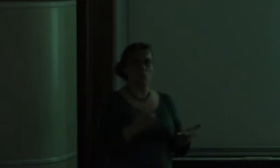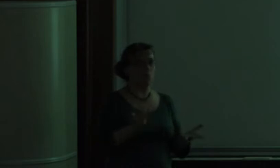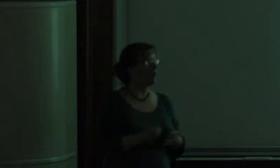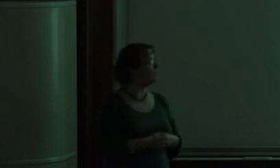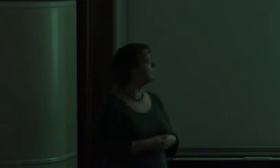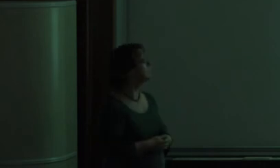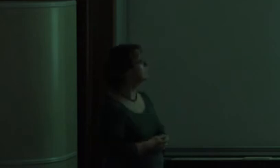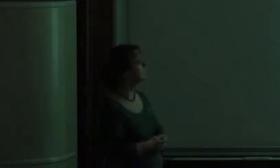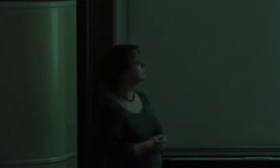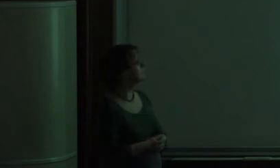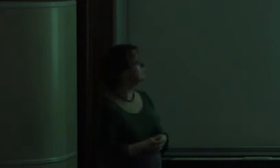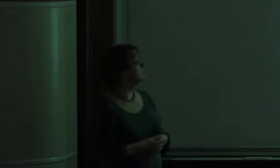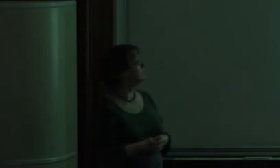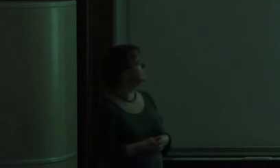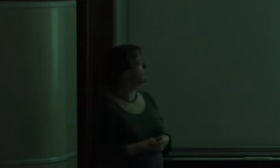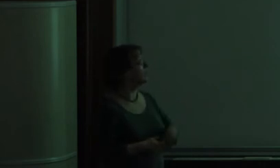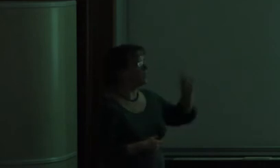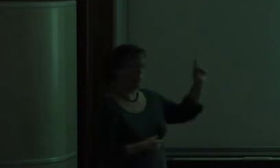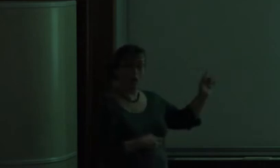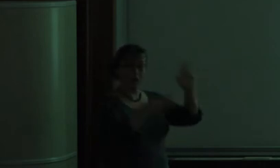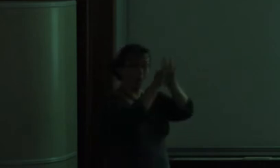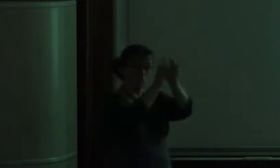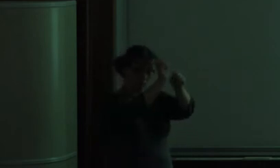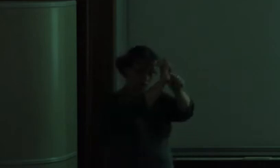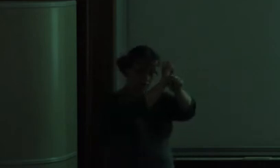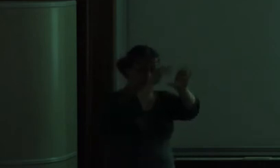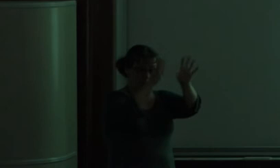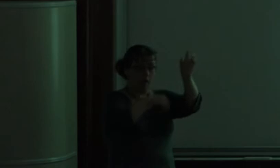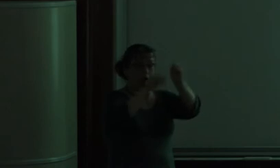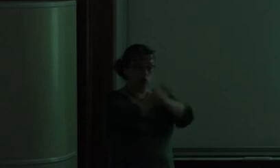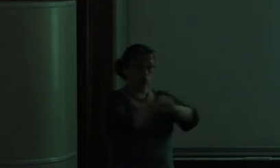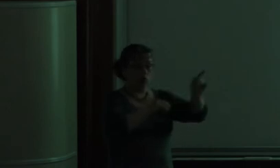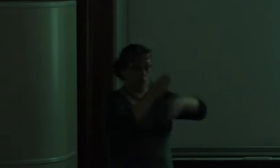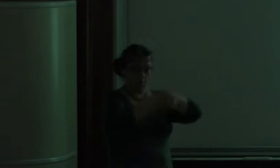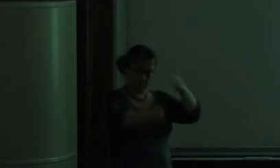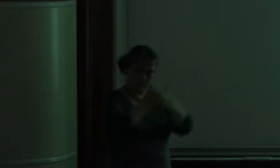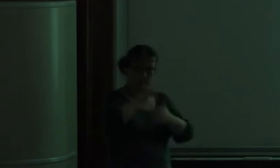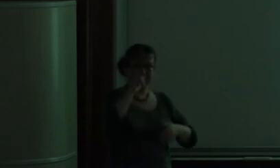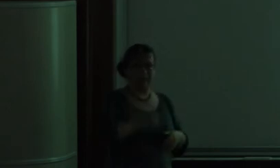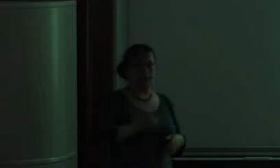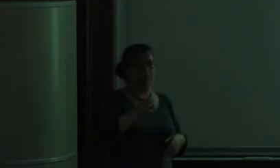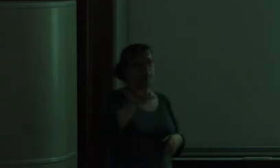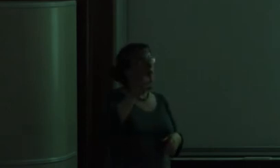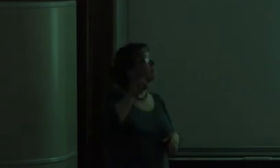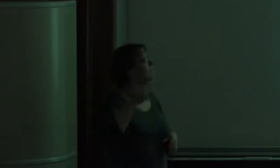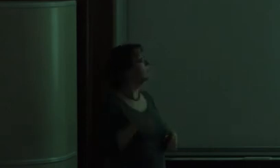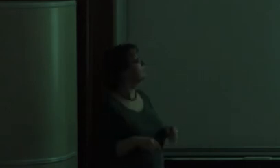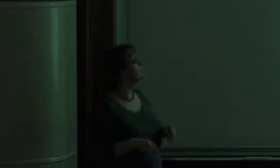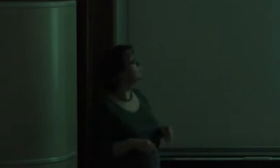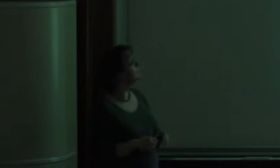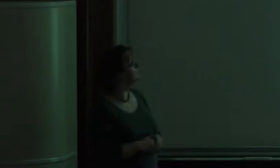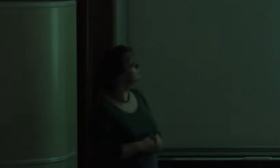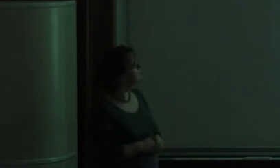Bim. Là, je fais la même fonction, mais j'utilise un Yield à la place. J'appelle ma fonction